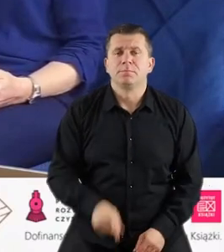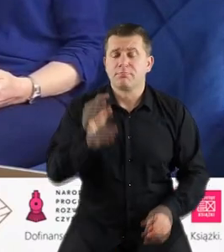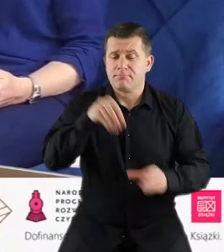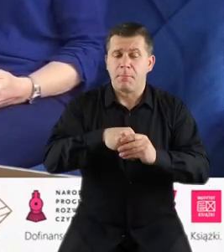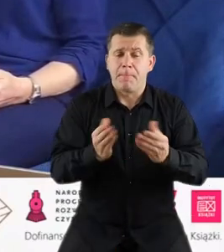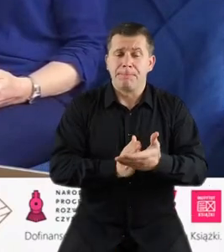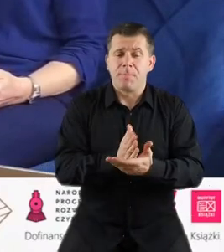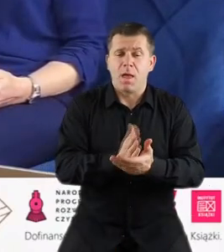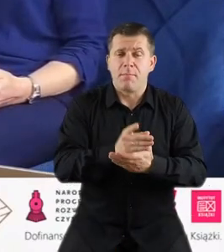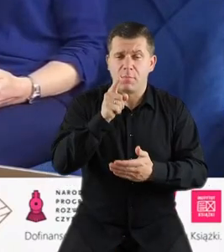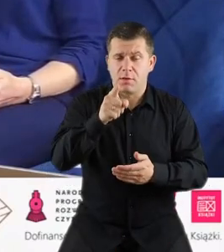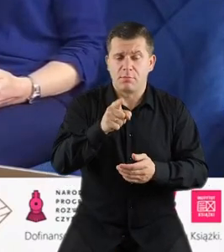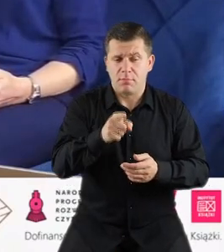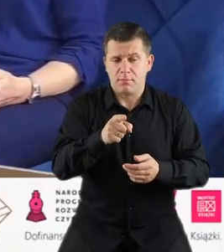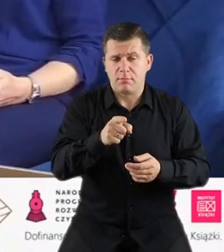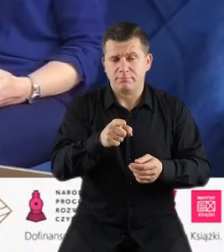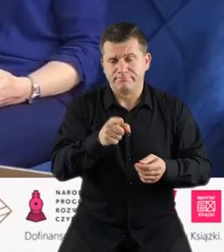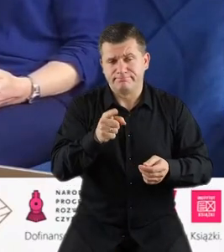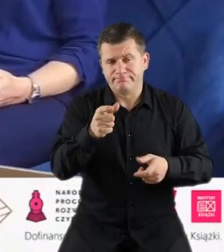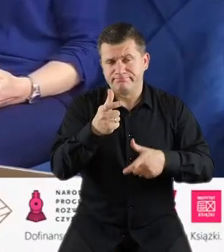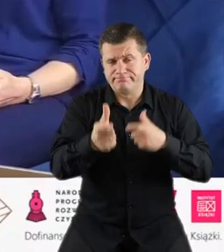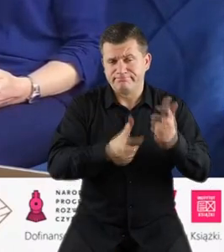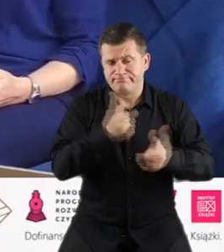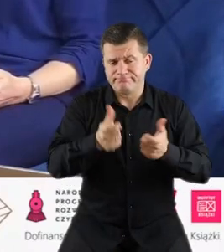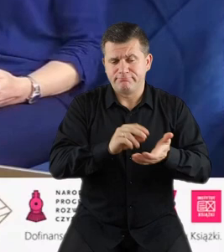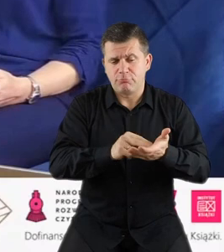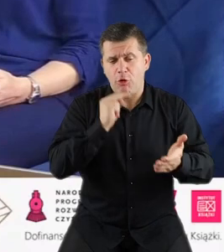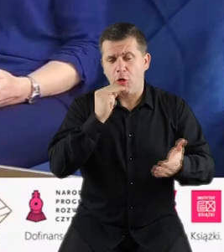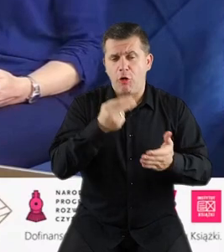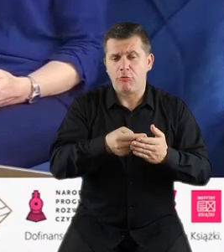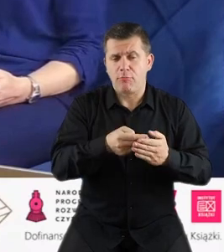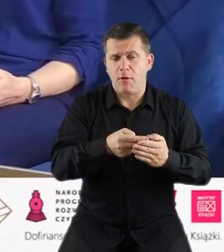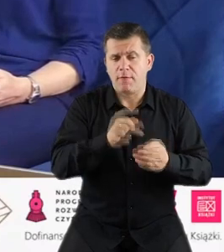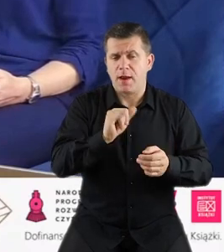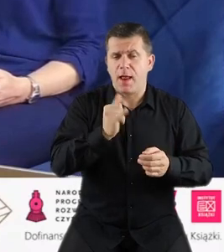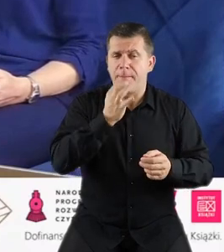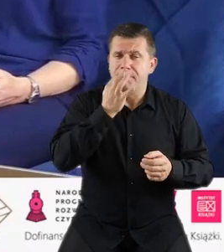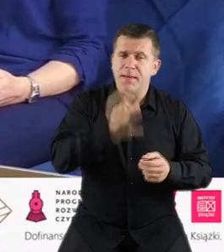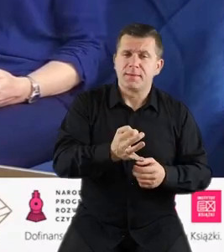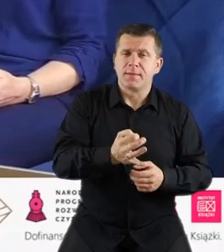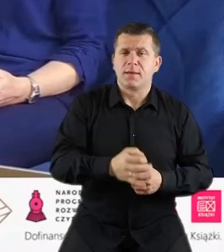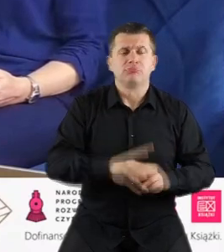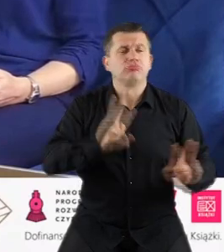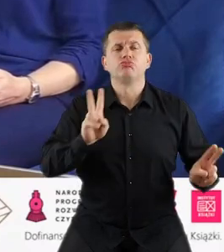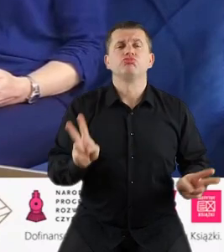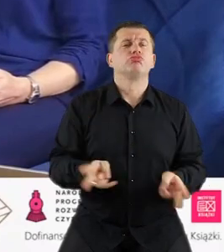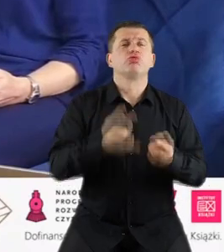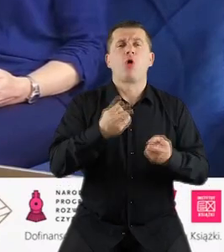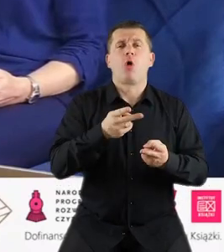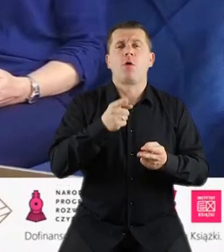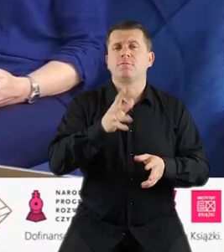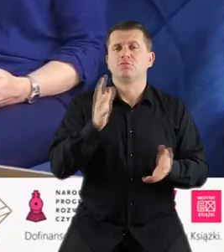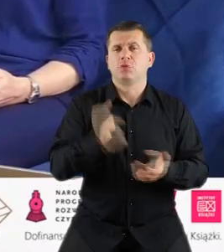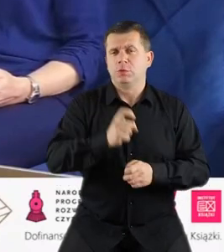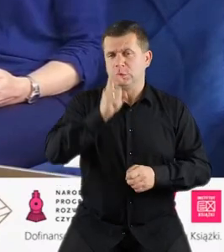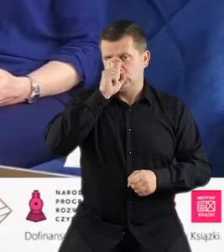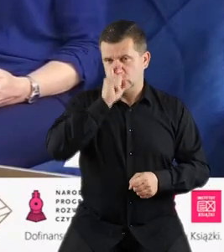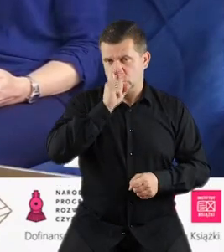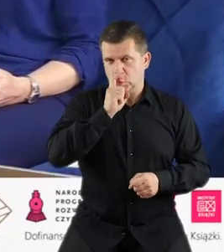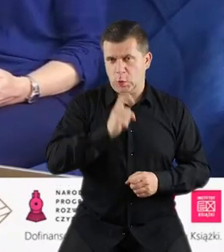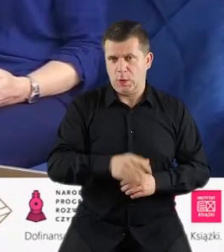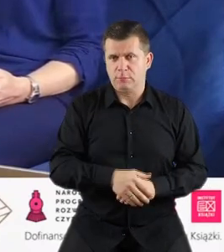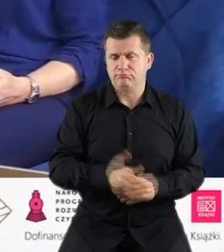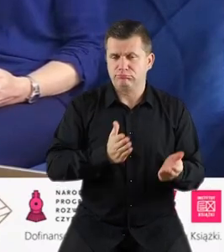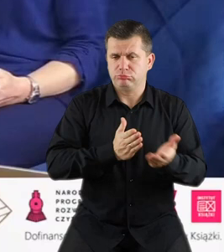mapie prowokuje Pani taką odpowiedź na pytanie o genezę zła po prostu, skąd ono się bierze, to zło,